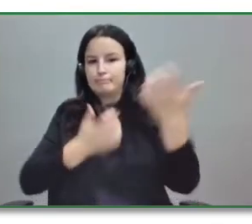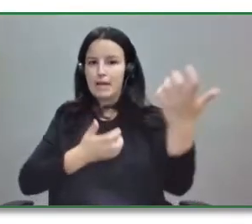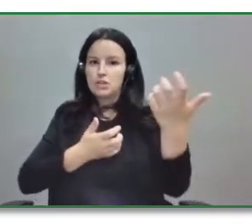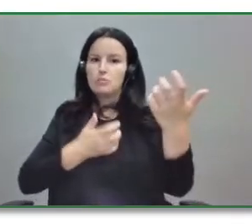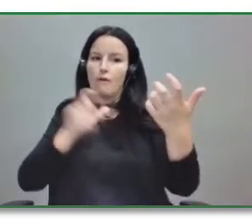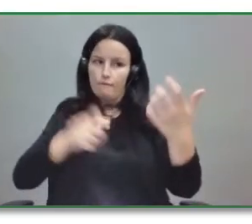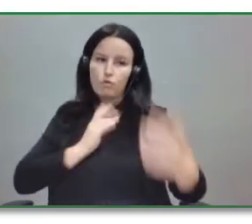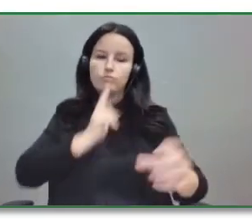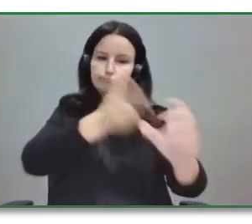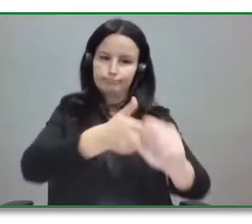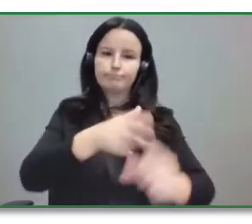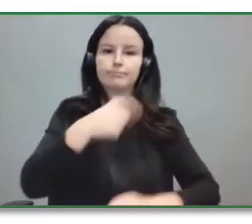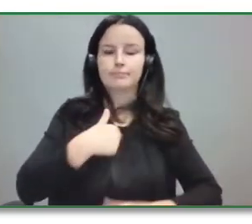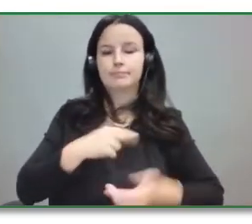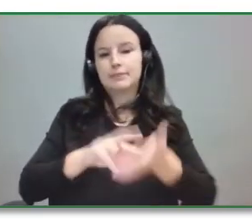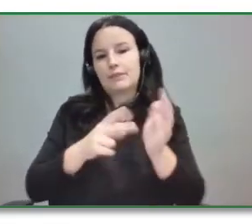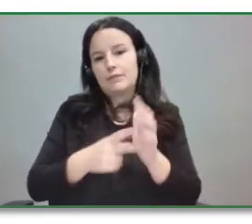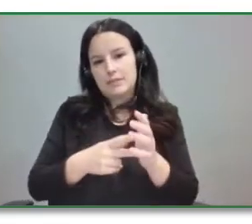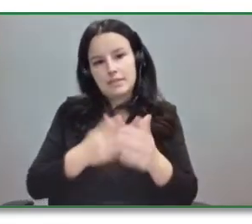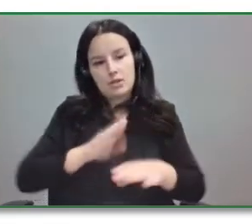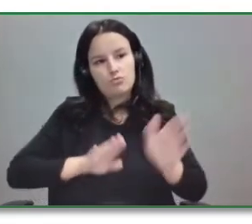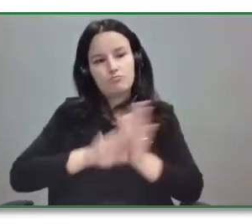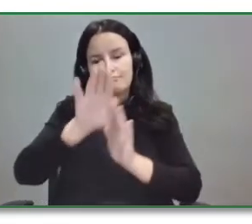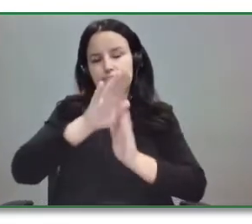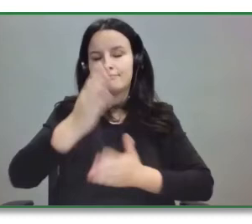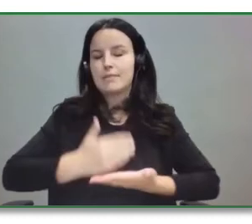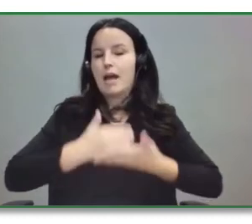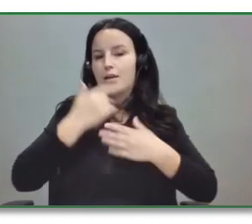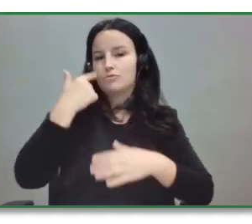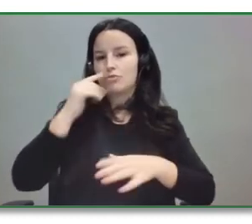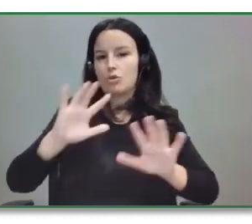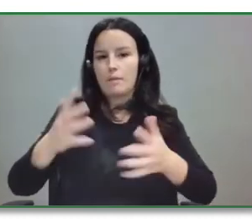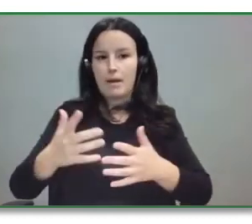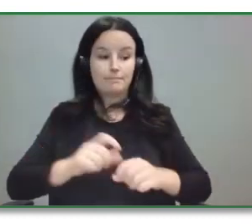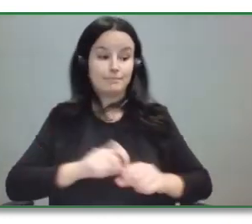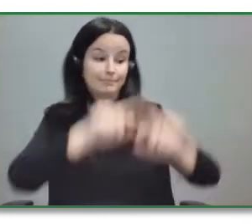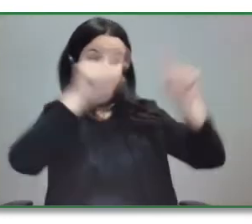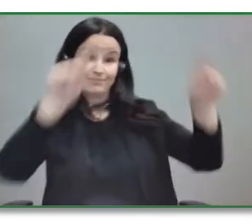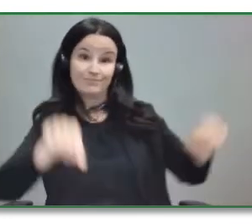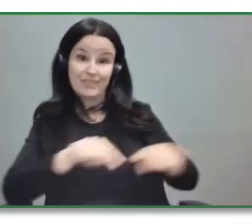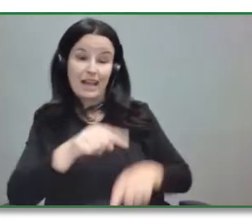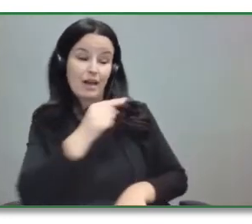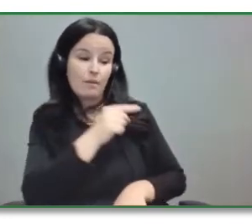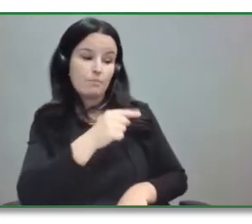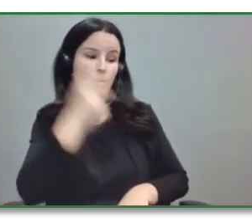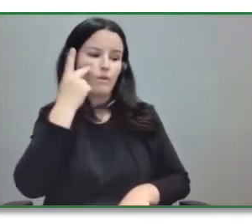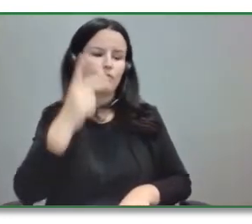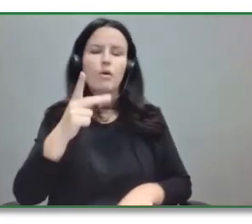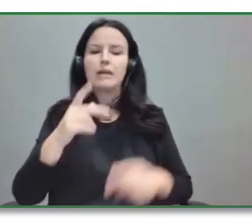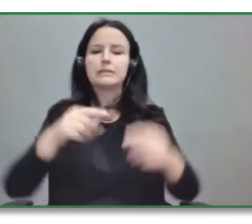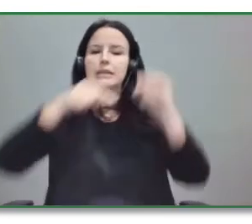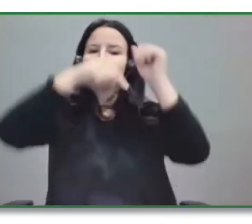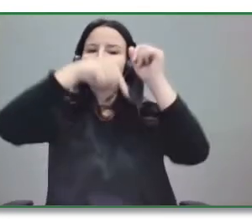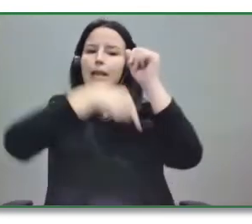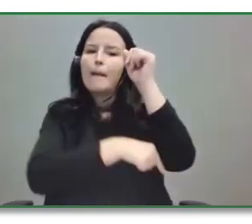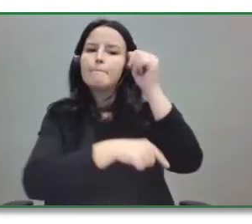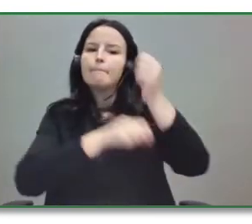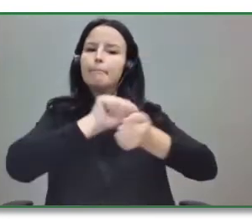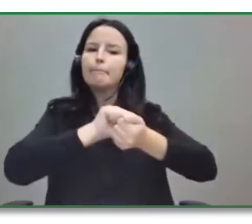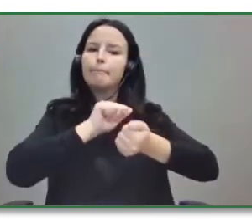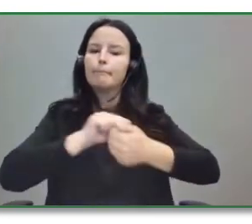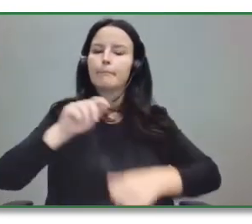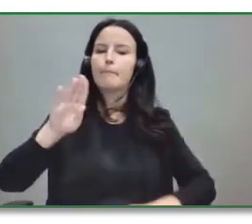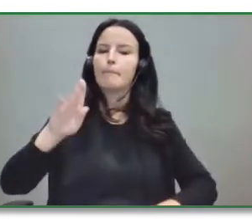Laurie. Et cette diapo que l'on voit maintenant, c'est justement la mine Black Diamond et le forestier